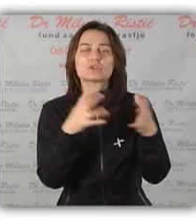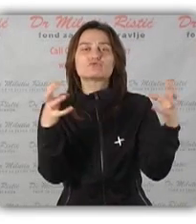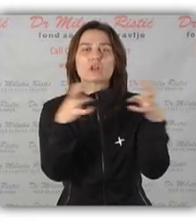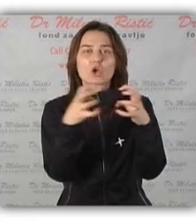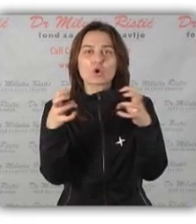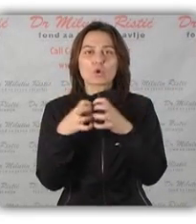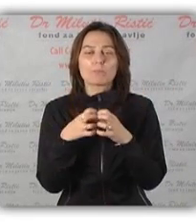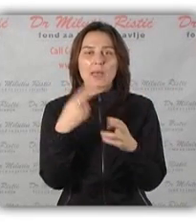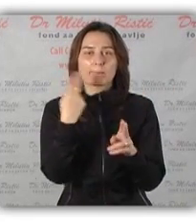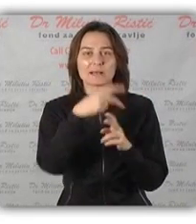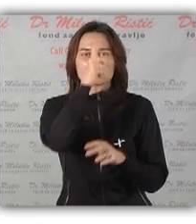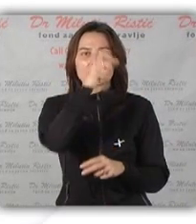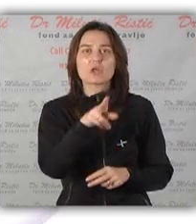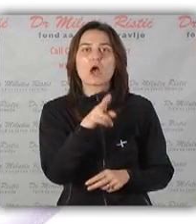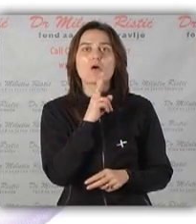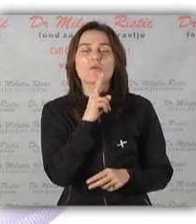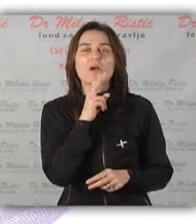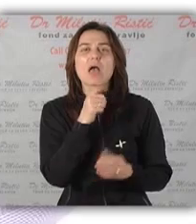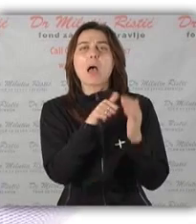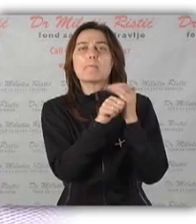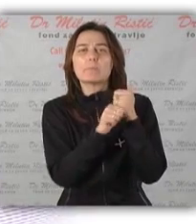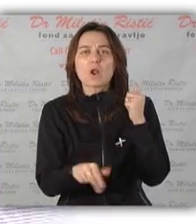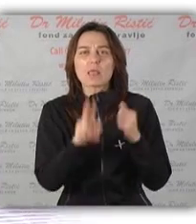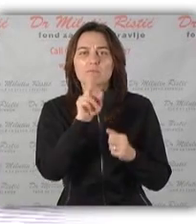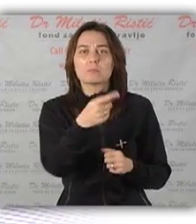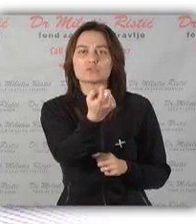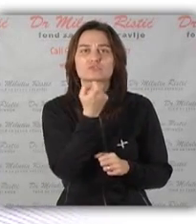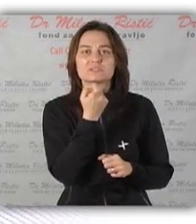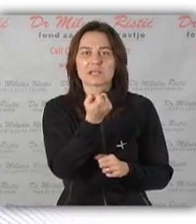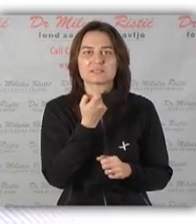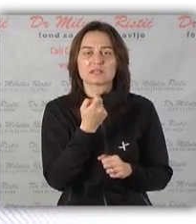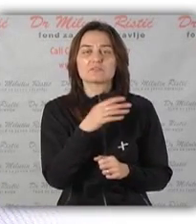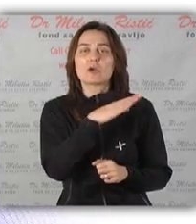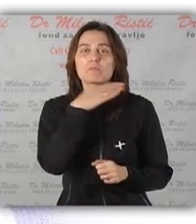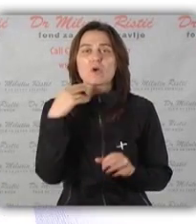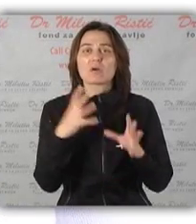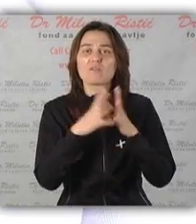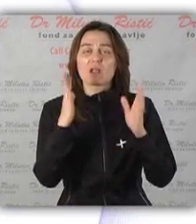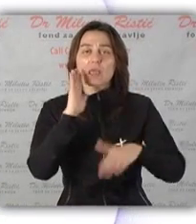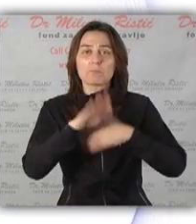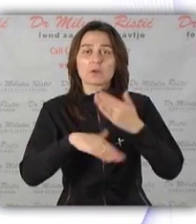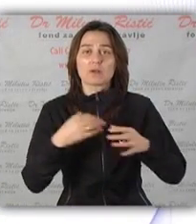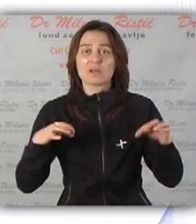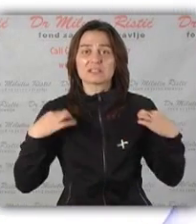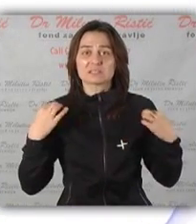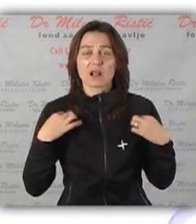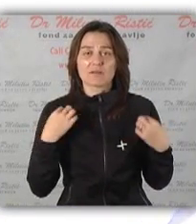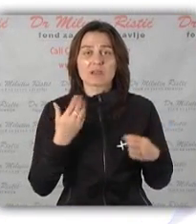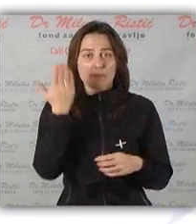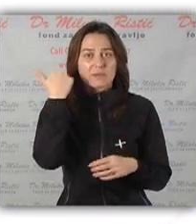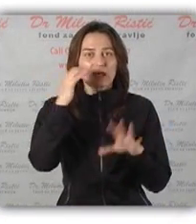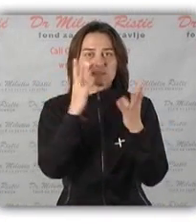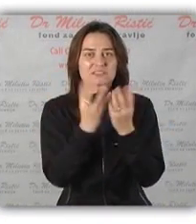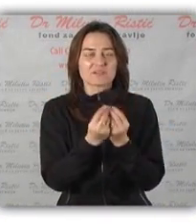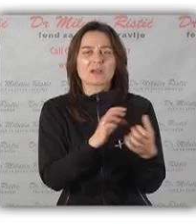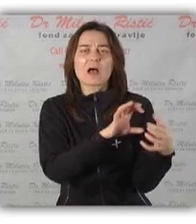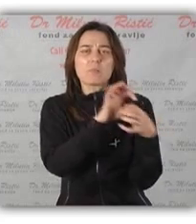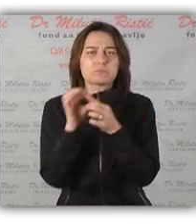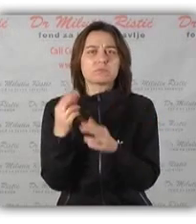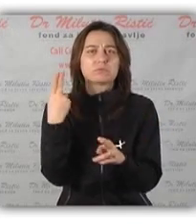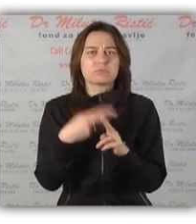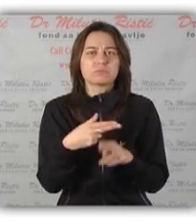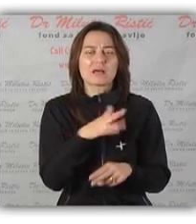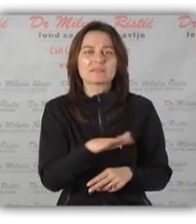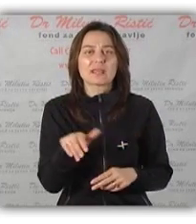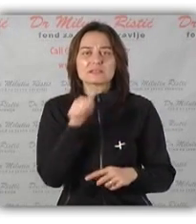Postoje određene grupe pacijenata kod kojih proliv može izazvati veoma veliki poremećaj zdravlja. Ovde pre svega spadaju